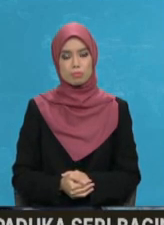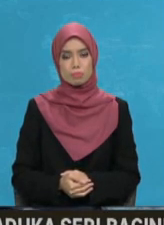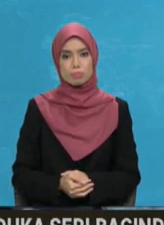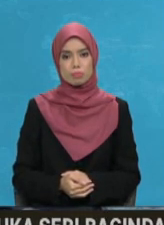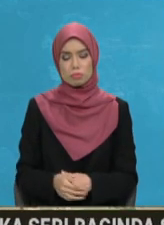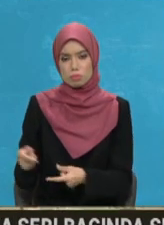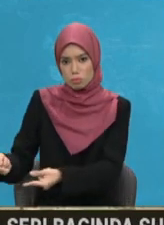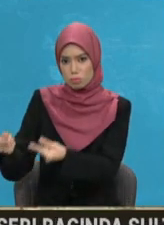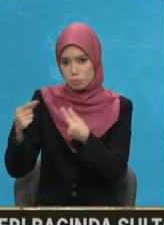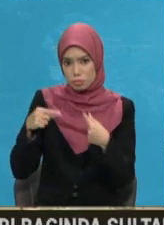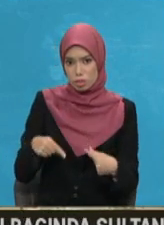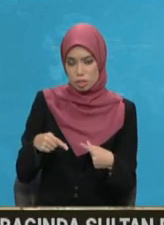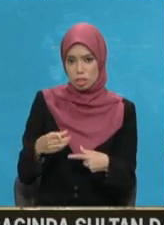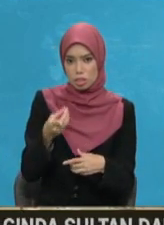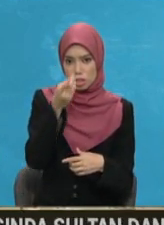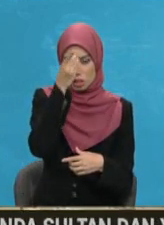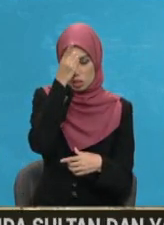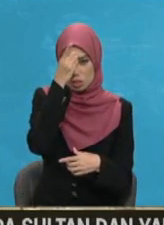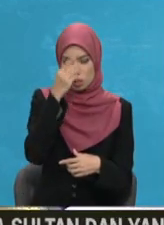yang berhormati